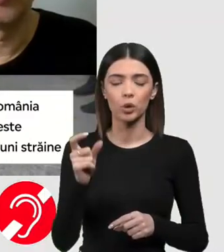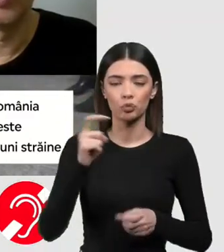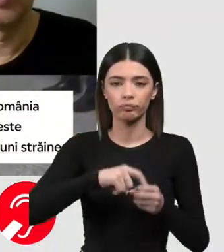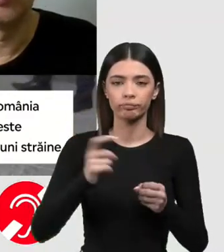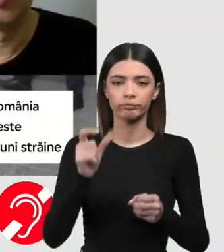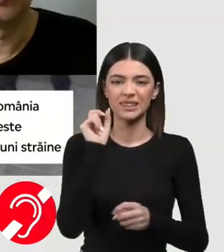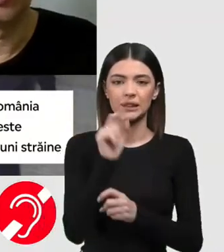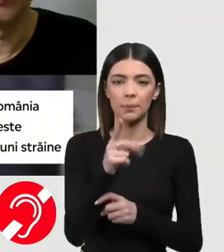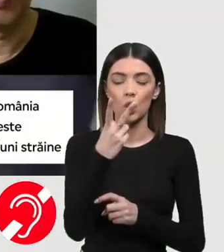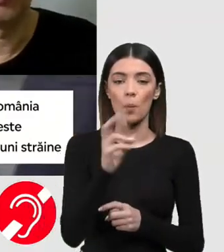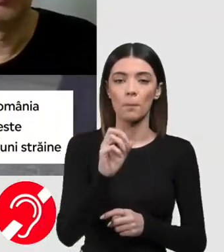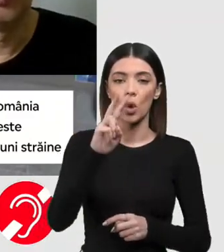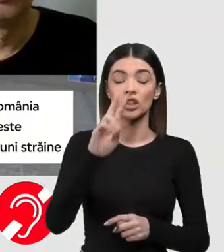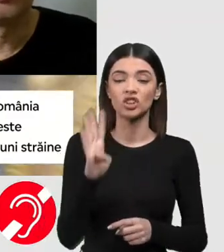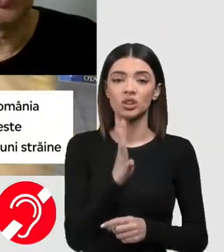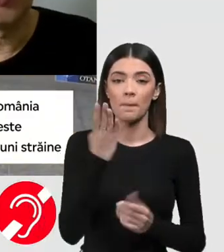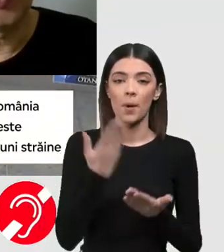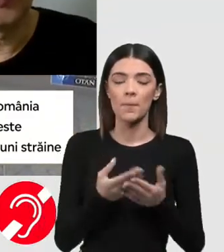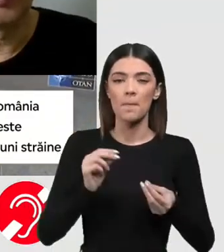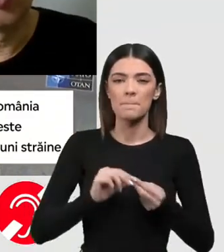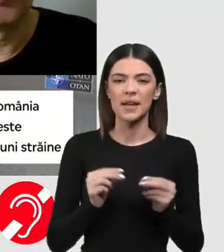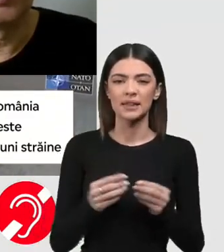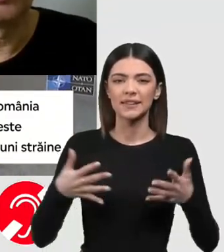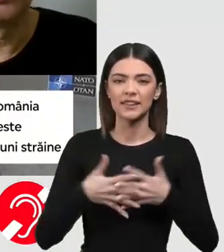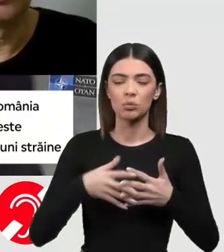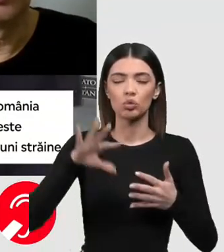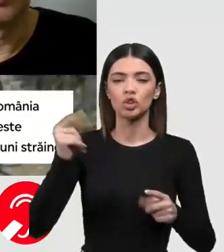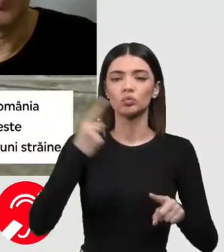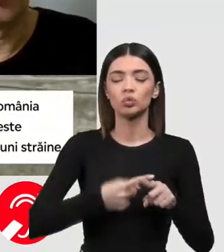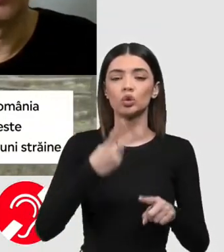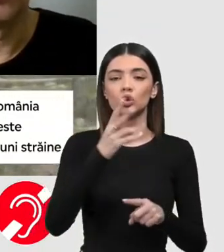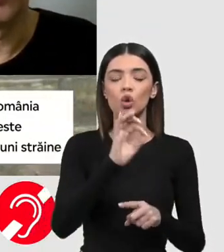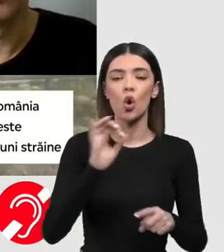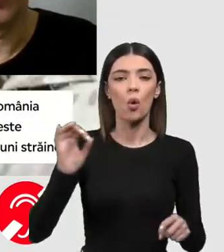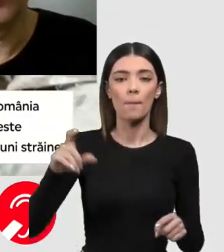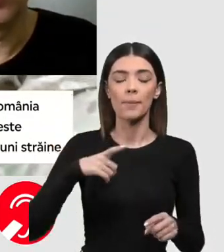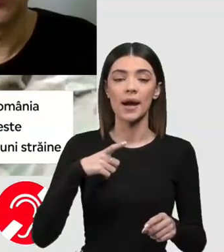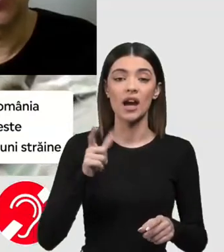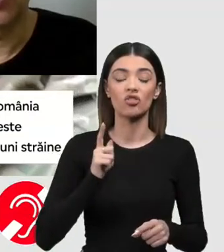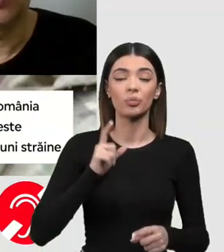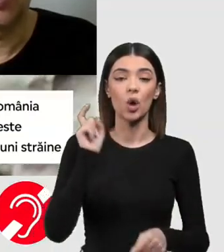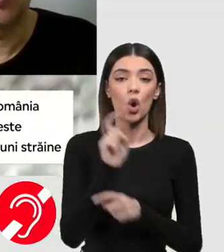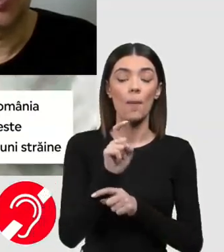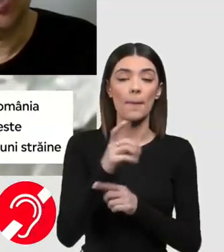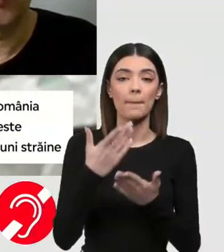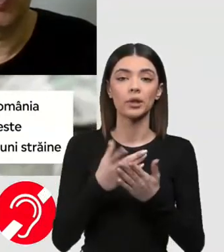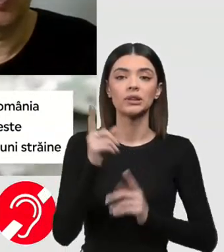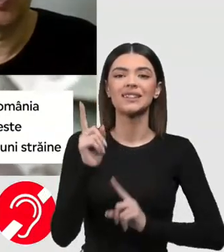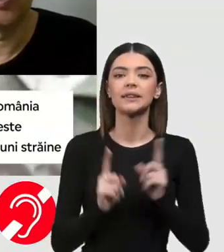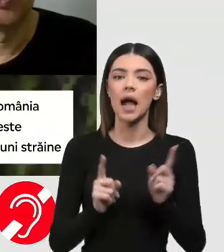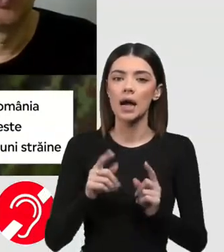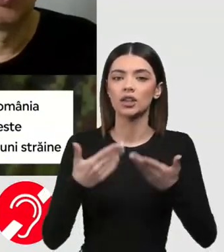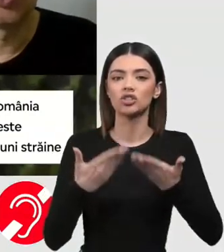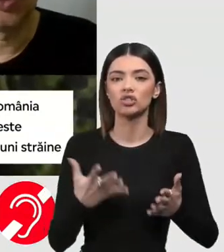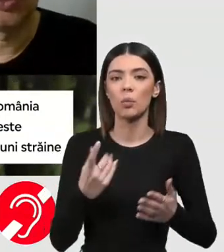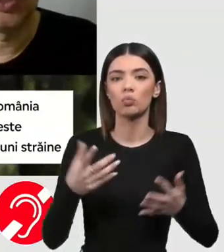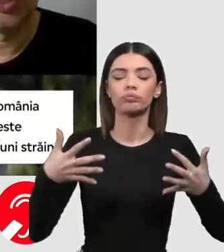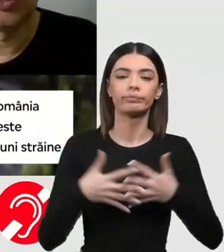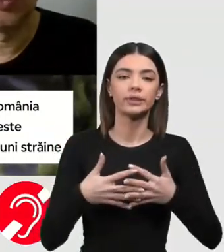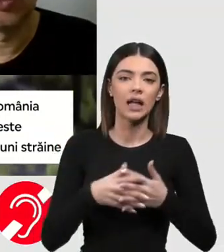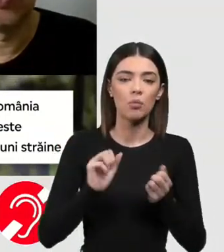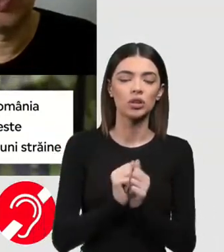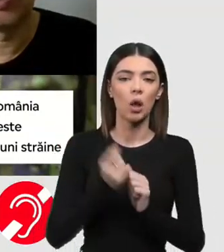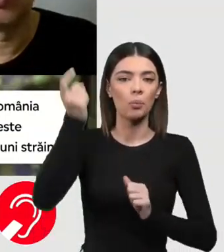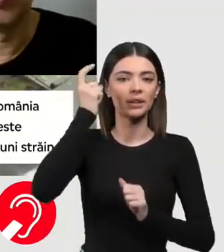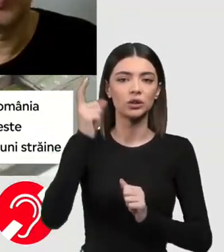în 2024 și alte aproape 2000 sunt la ordin pentru a fi dislocați în cazul în care apare o situație de